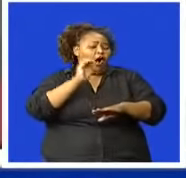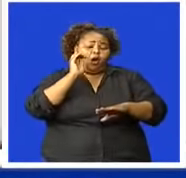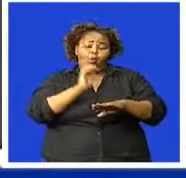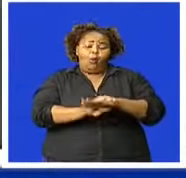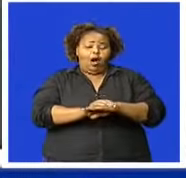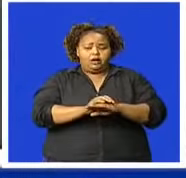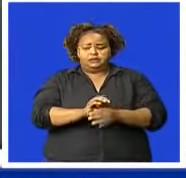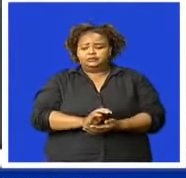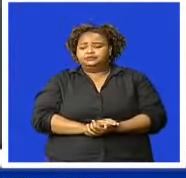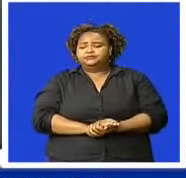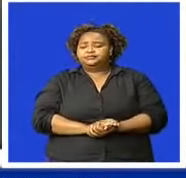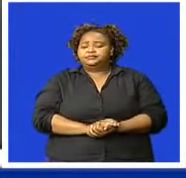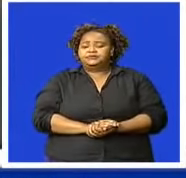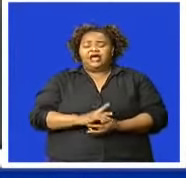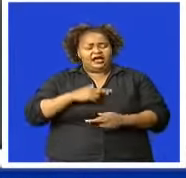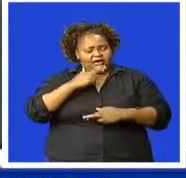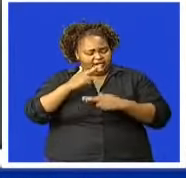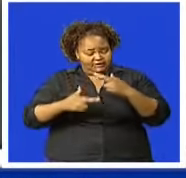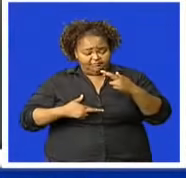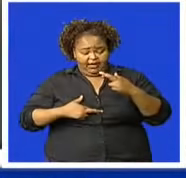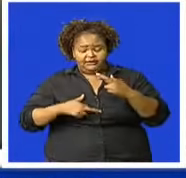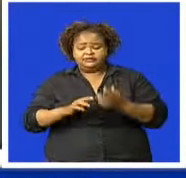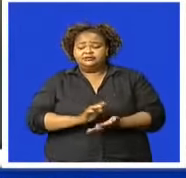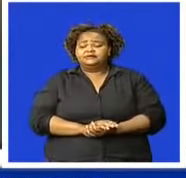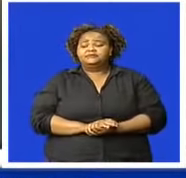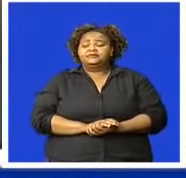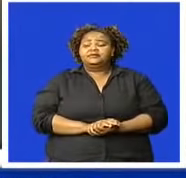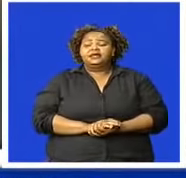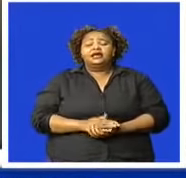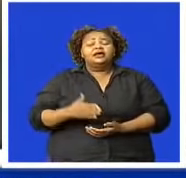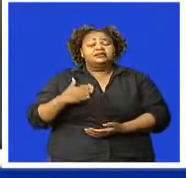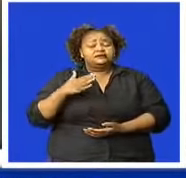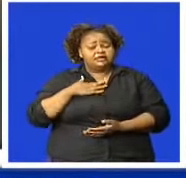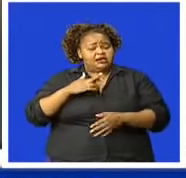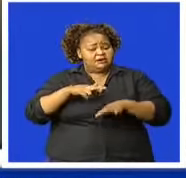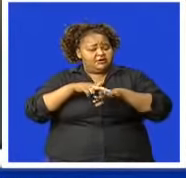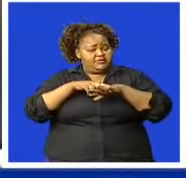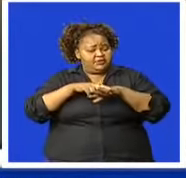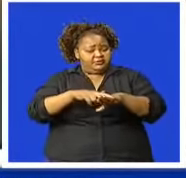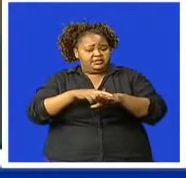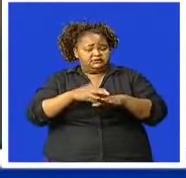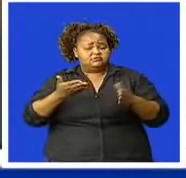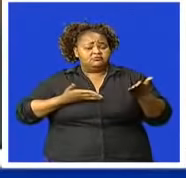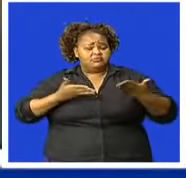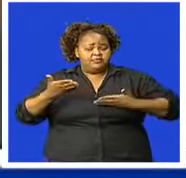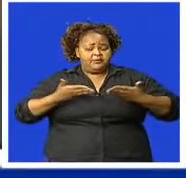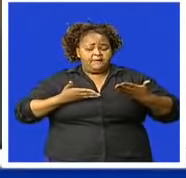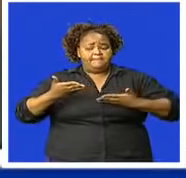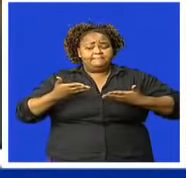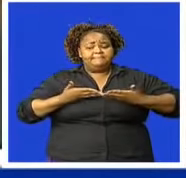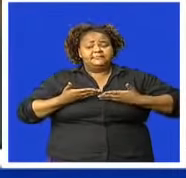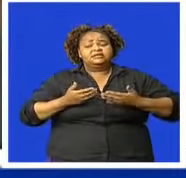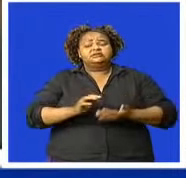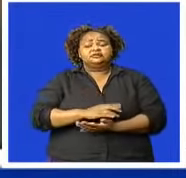Bekalalela ngaleso sizathu egameni samabhizinis and in my own personal capacity